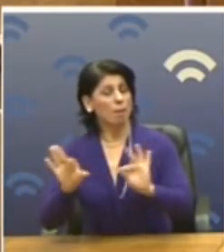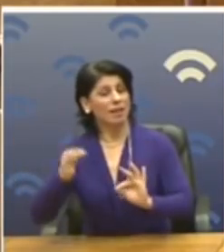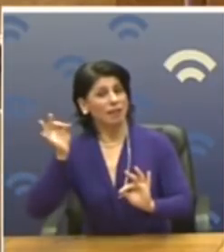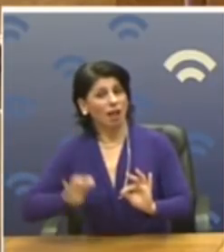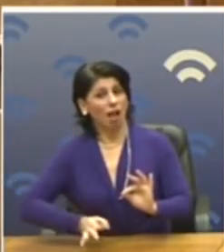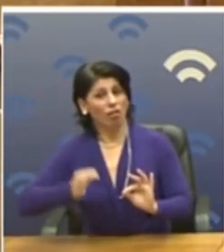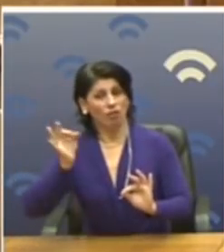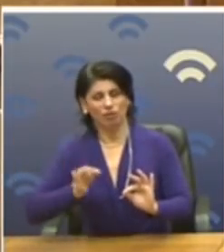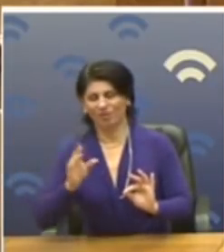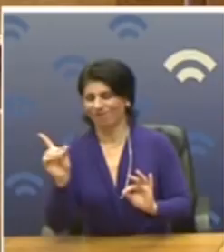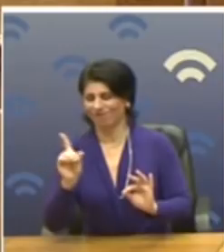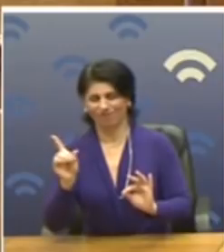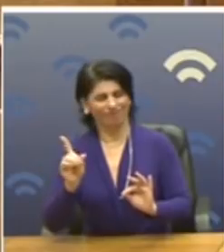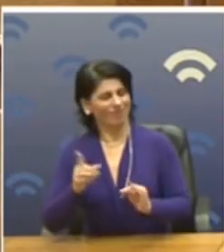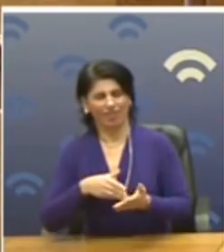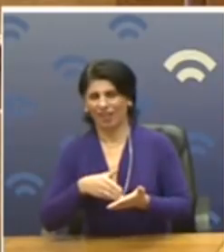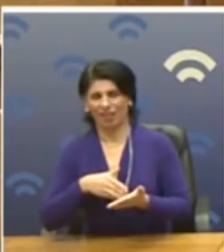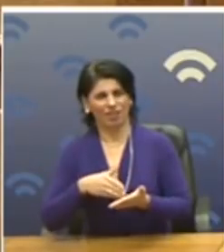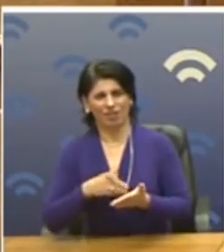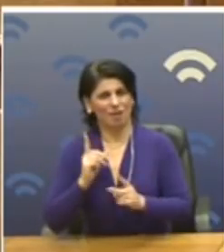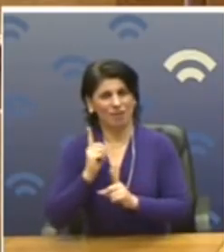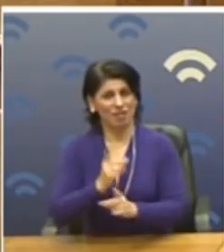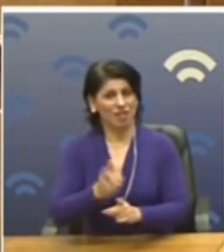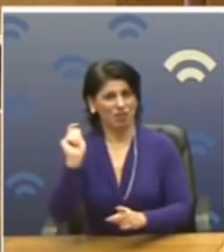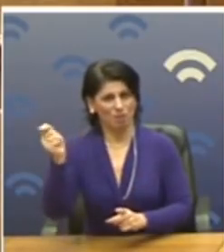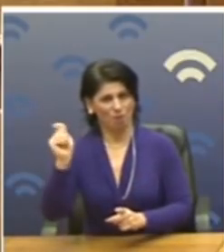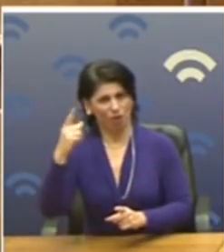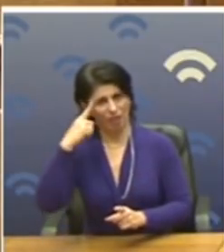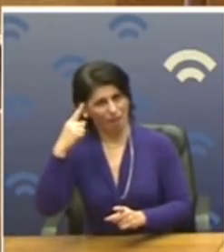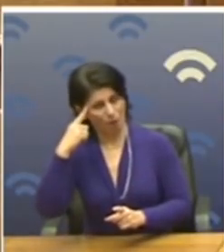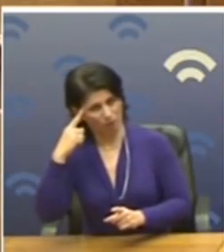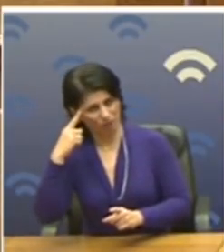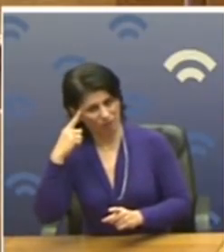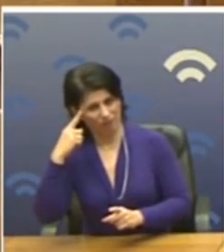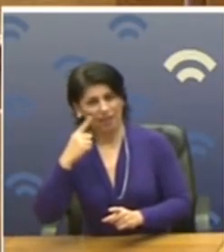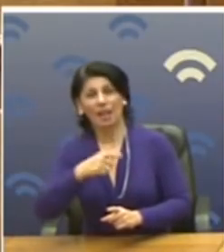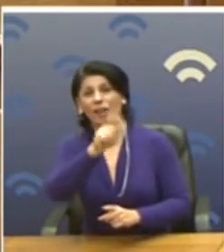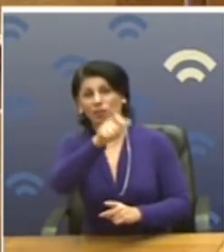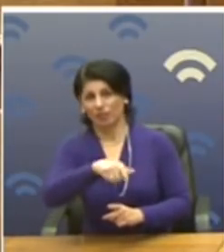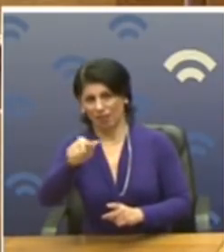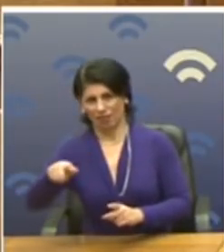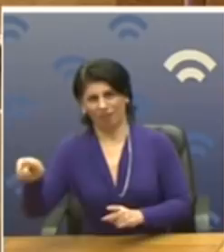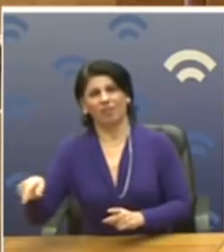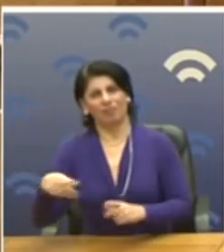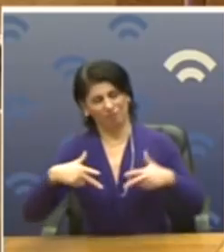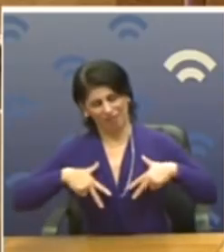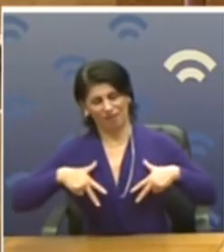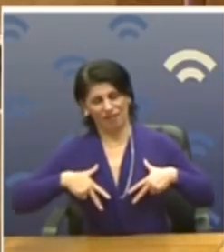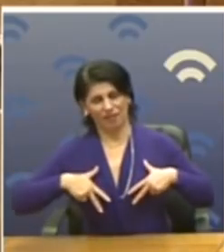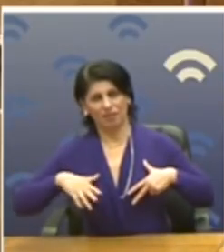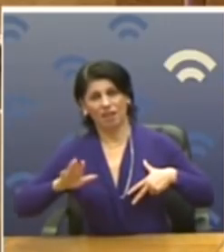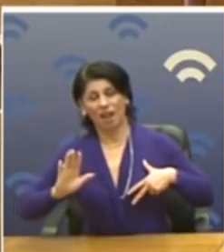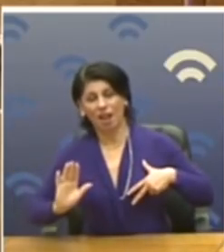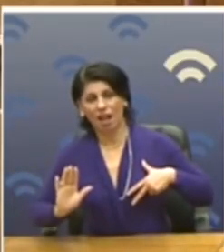δεν καθορίζεται από τις ιδιαίτερες πολιτικές απόψεις κάθε ξεχωριστής τέτοιας κυβέρνησης,